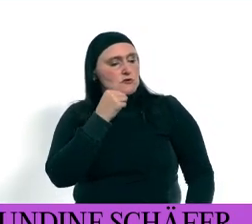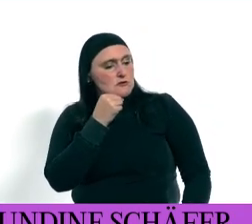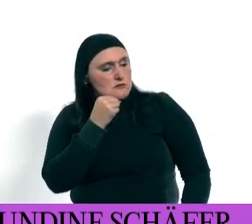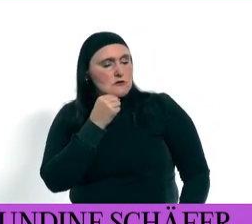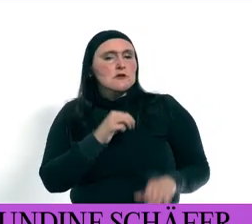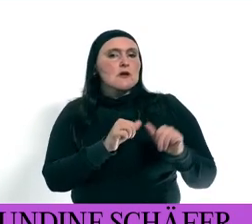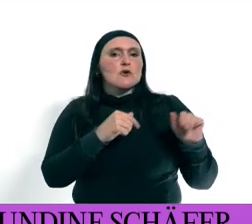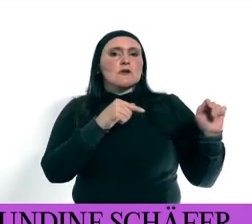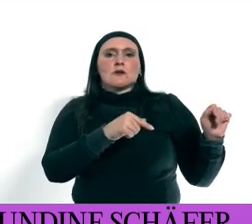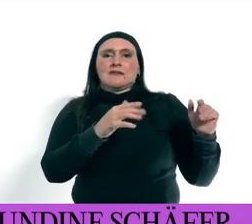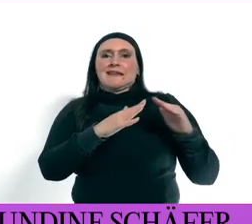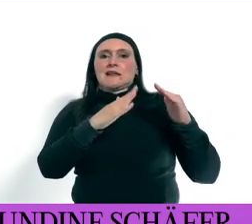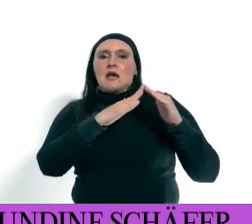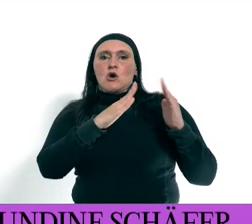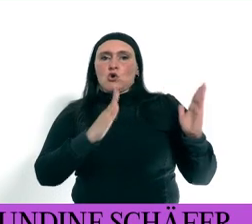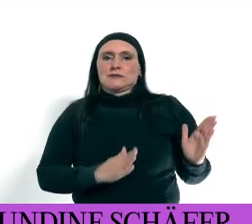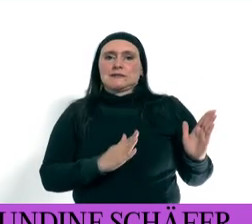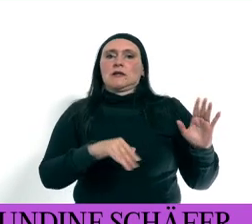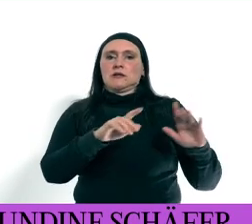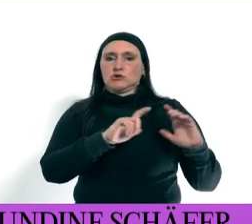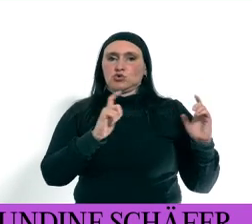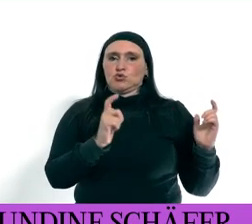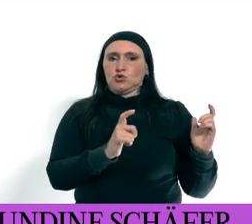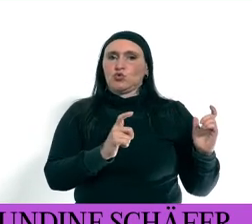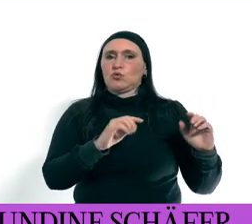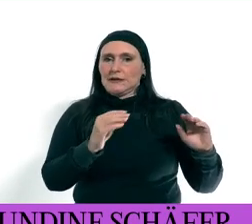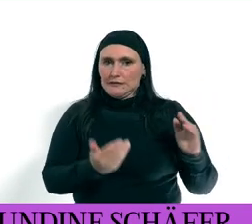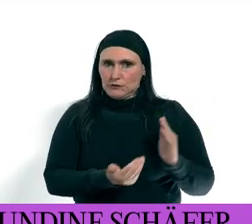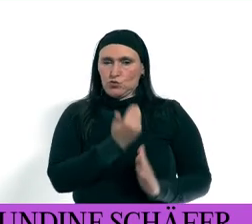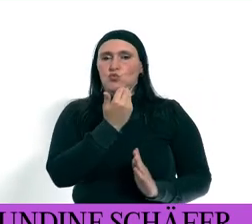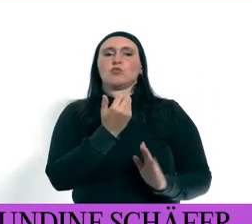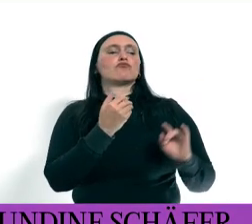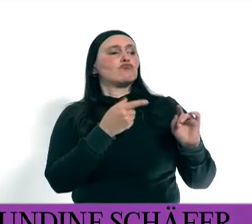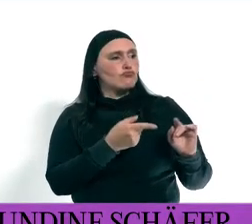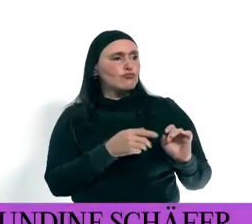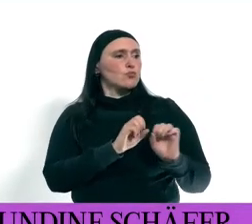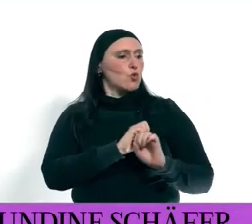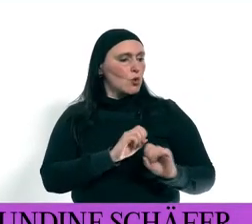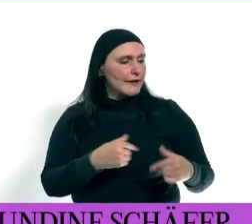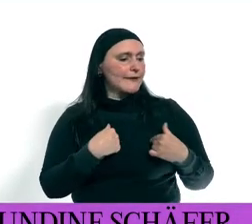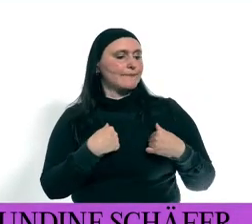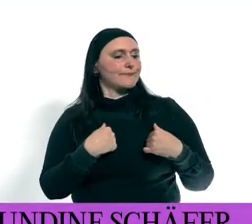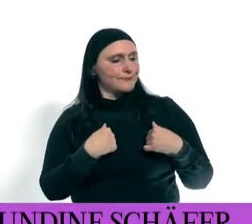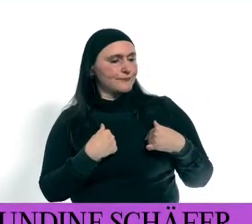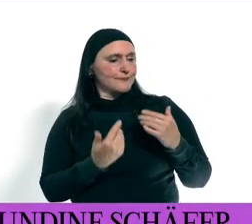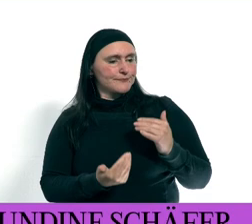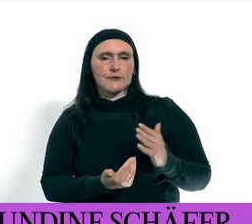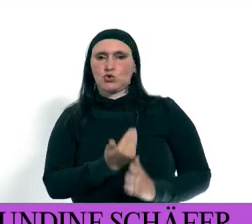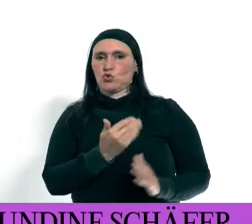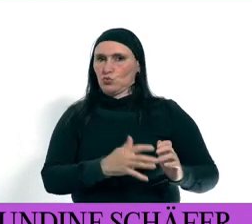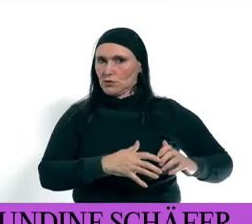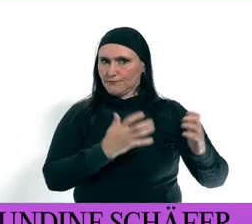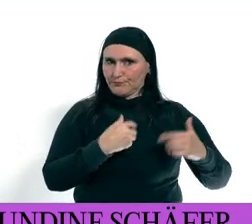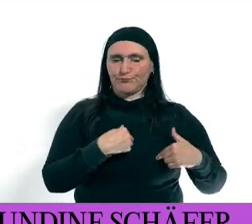new house and studio, so we were trying to grow something. Wir hatten aber unsere Ateliers